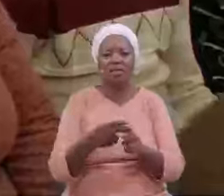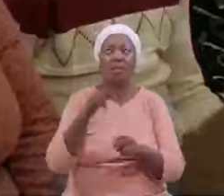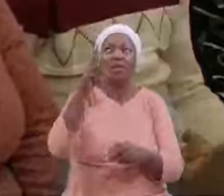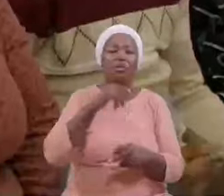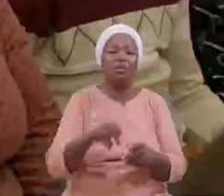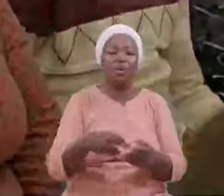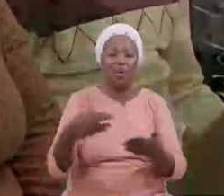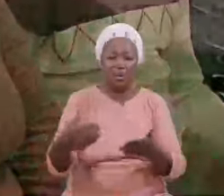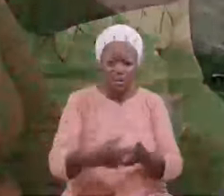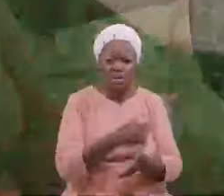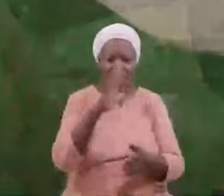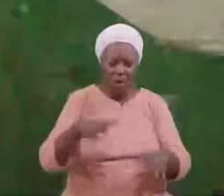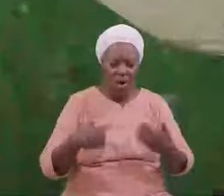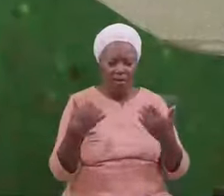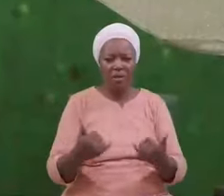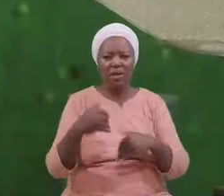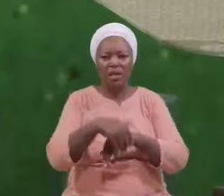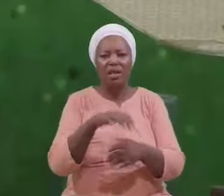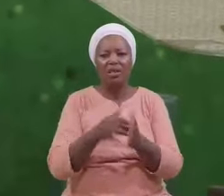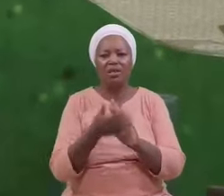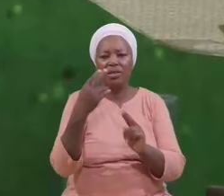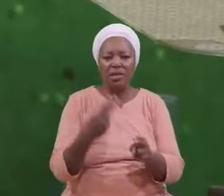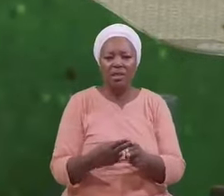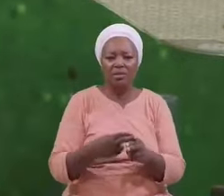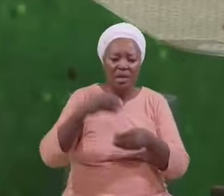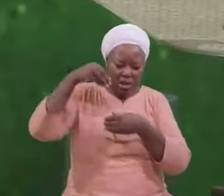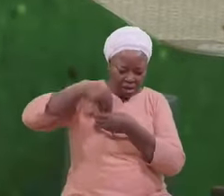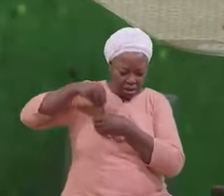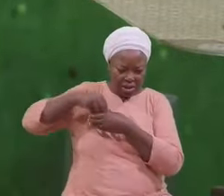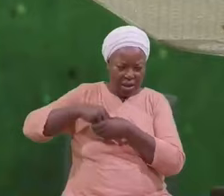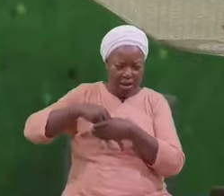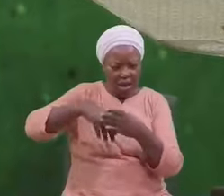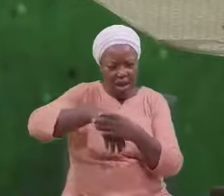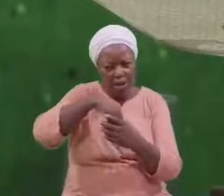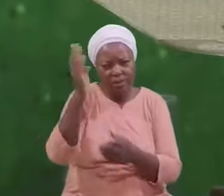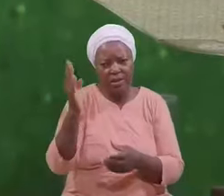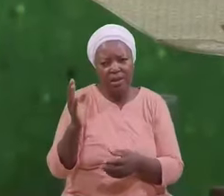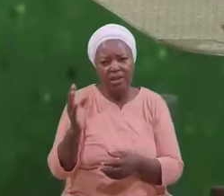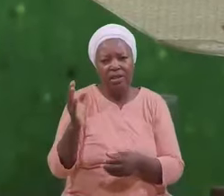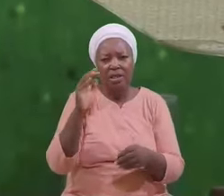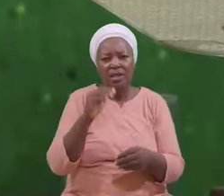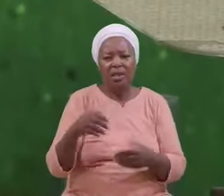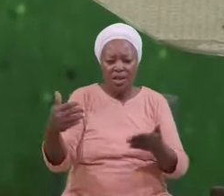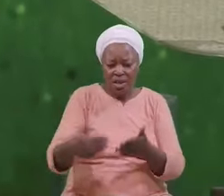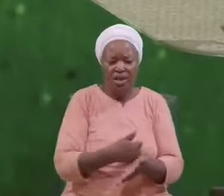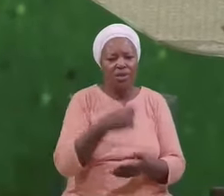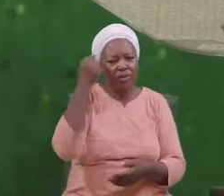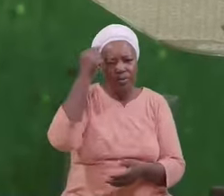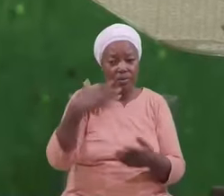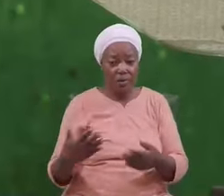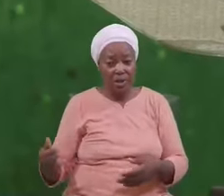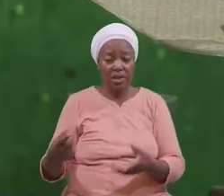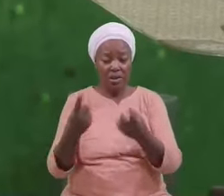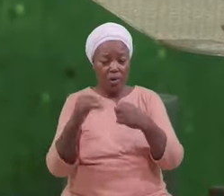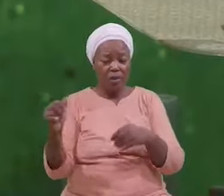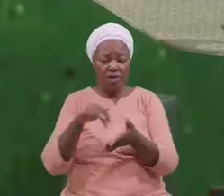soir. Du dedans et du dehors, de nouvelles choses vont venir